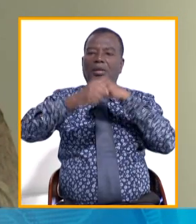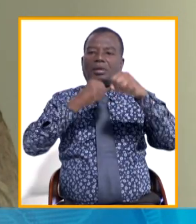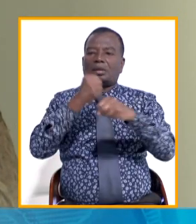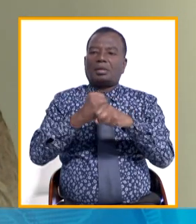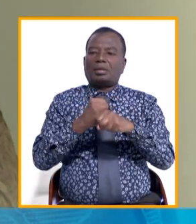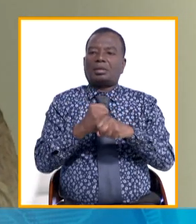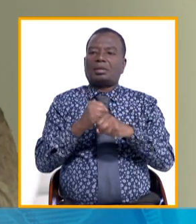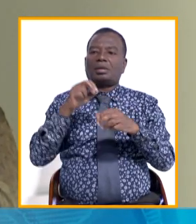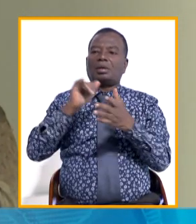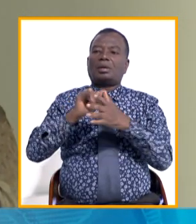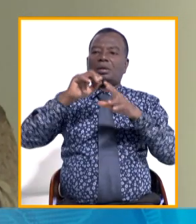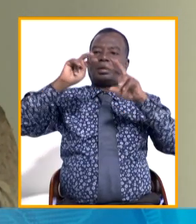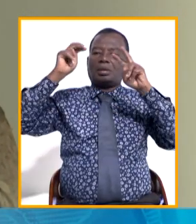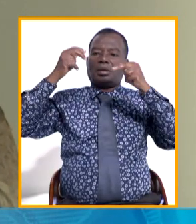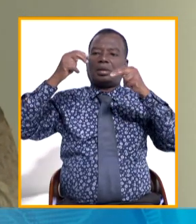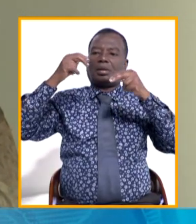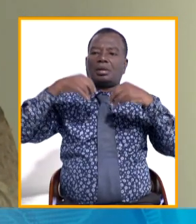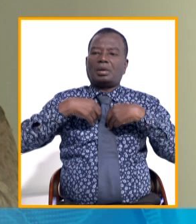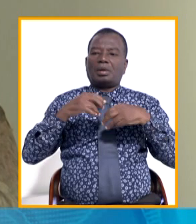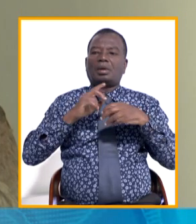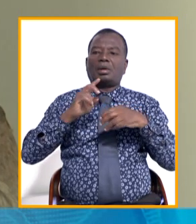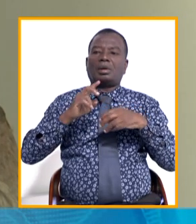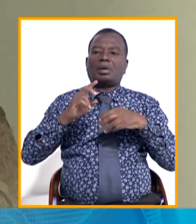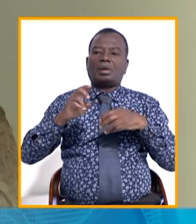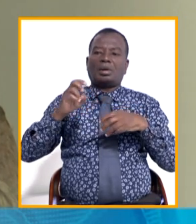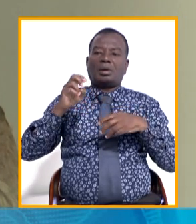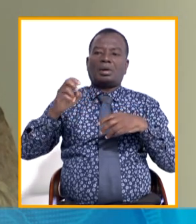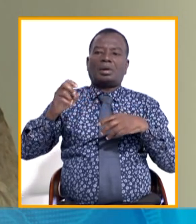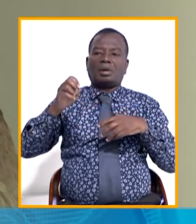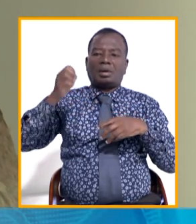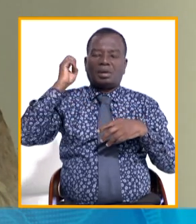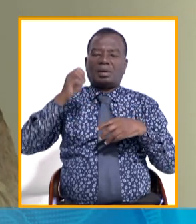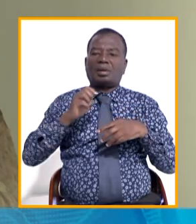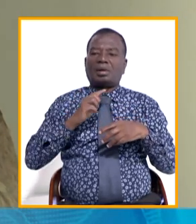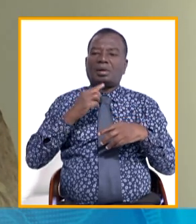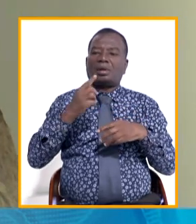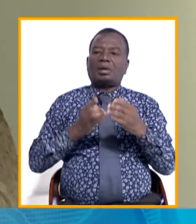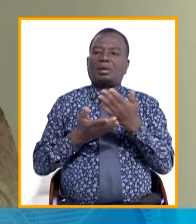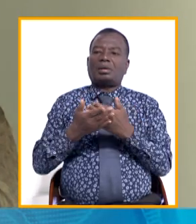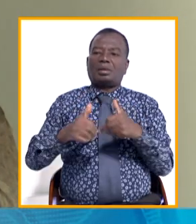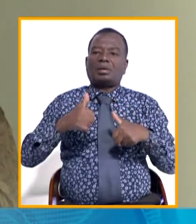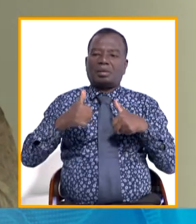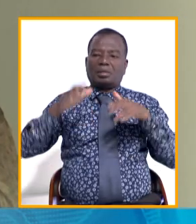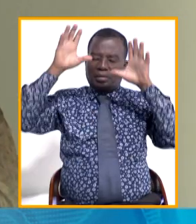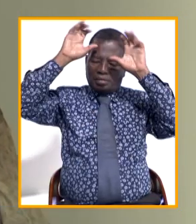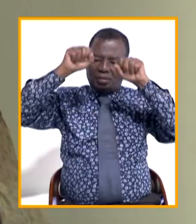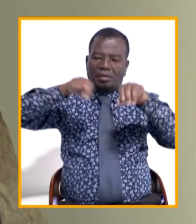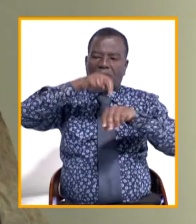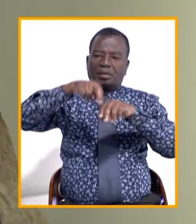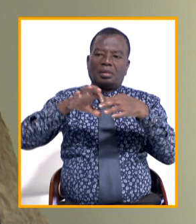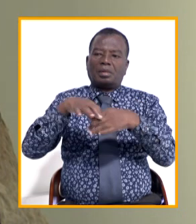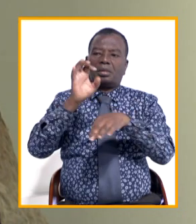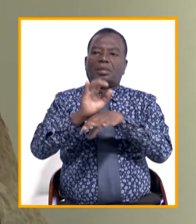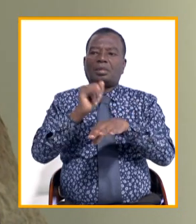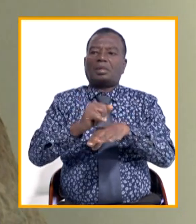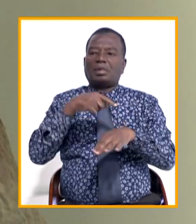Ce thème a été soumis par son Excellence le président Alassane Ouattara, le président de la République de Côte